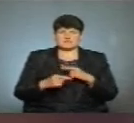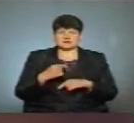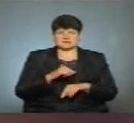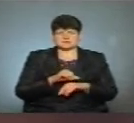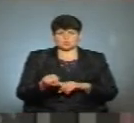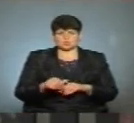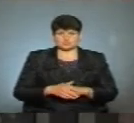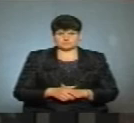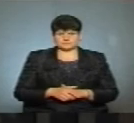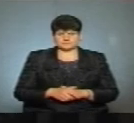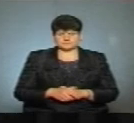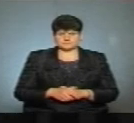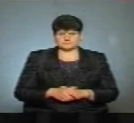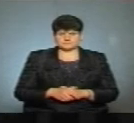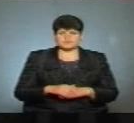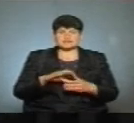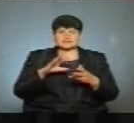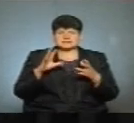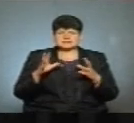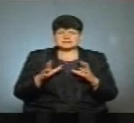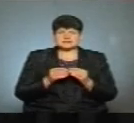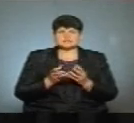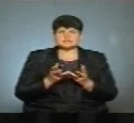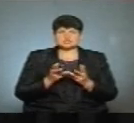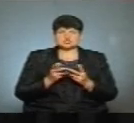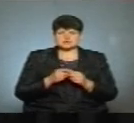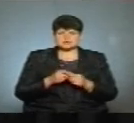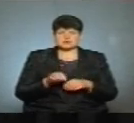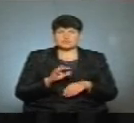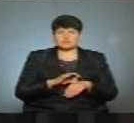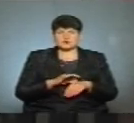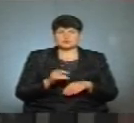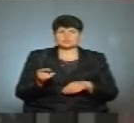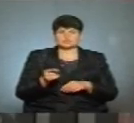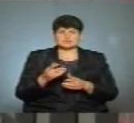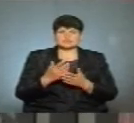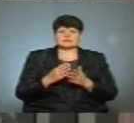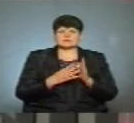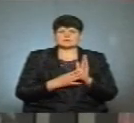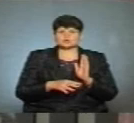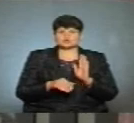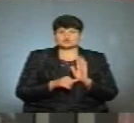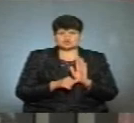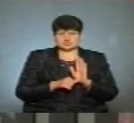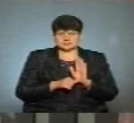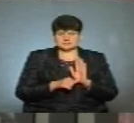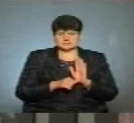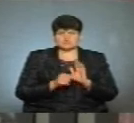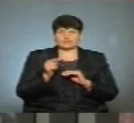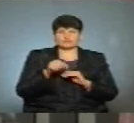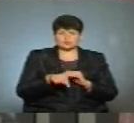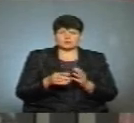кордону. Загальне число хворих в Тернополі складає 96, в тому